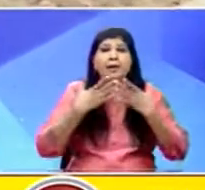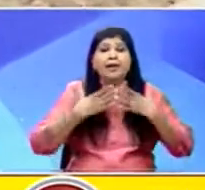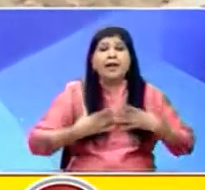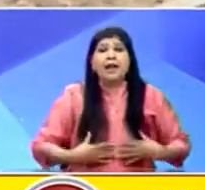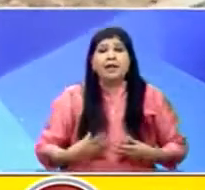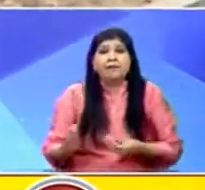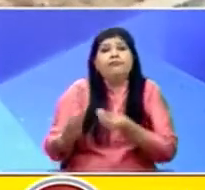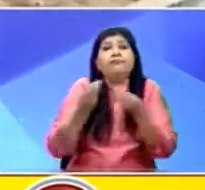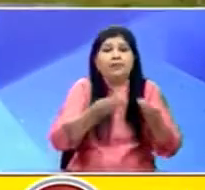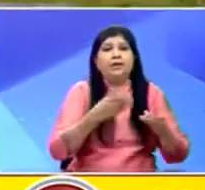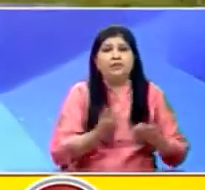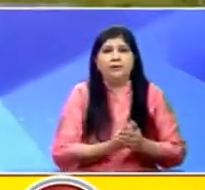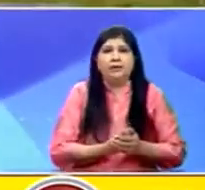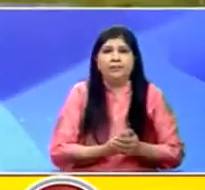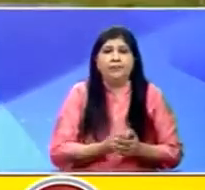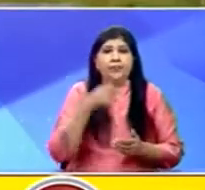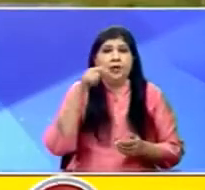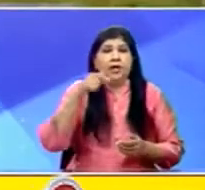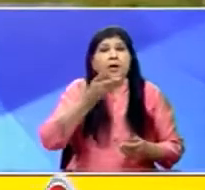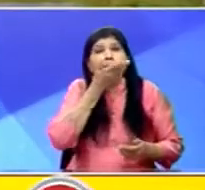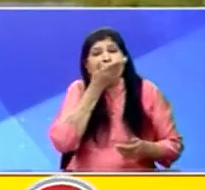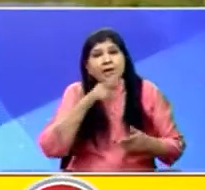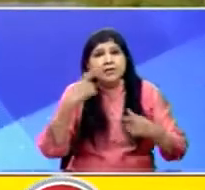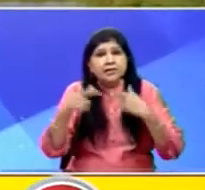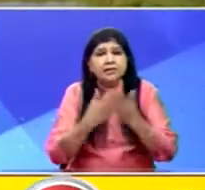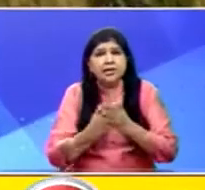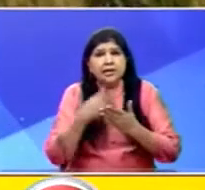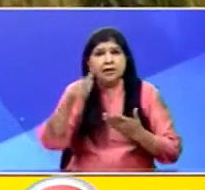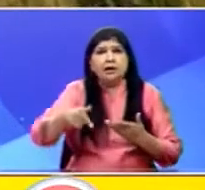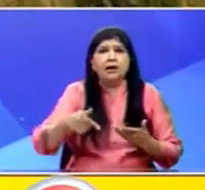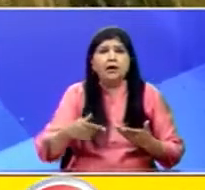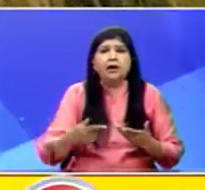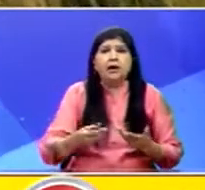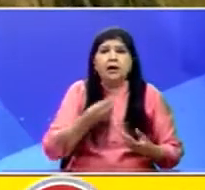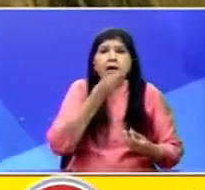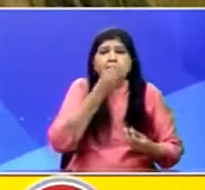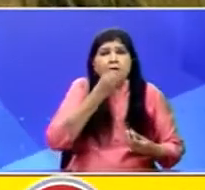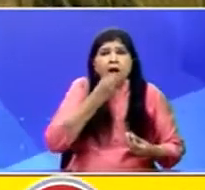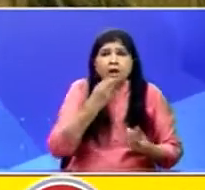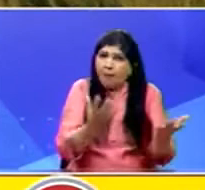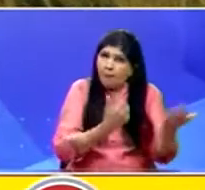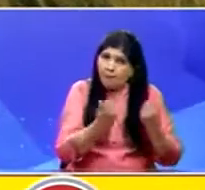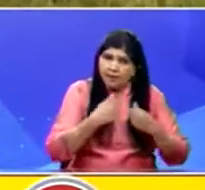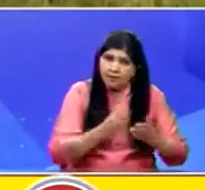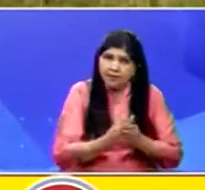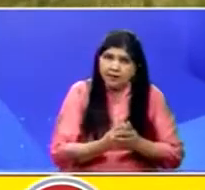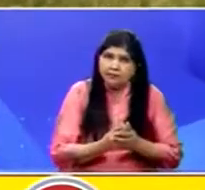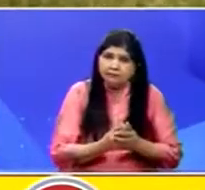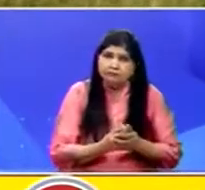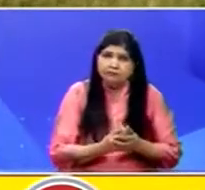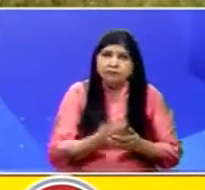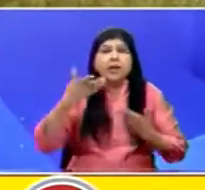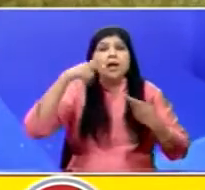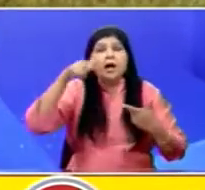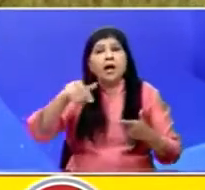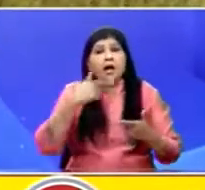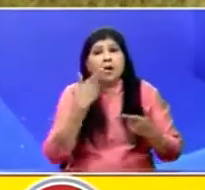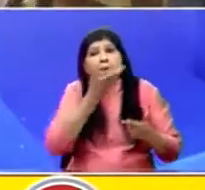जीवनदायिनी हैं, आपसे ही अन्न उत्पन्न होता है और आपसे